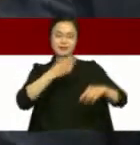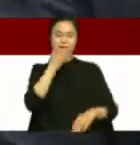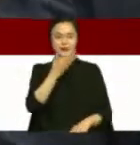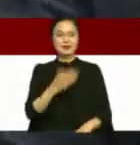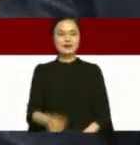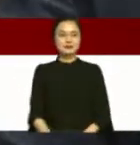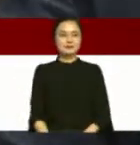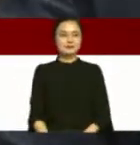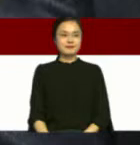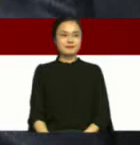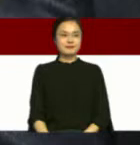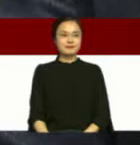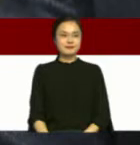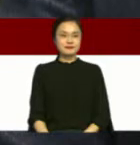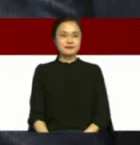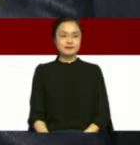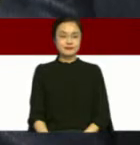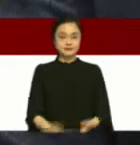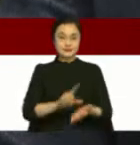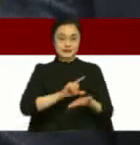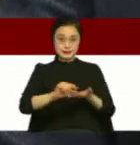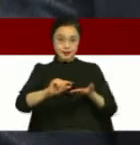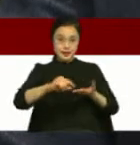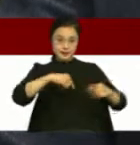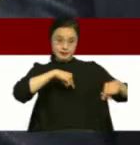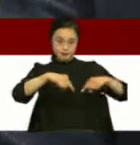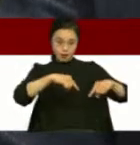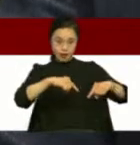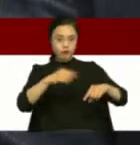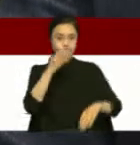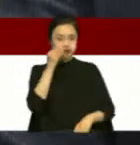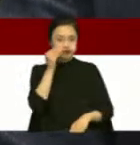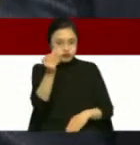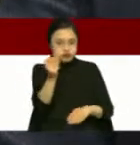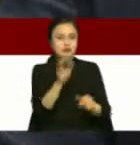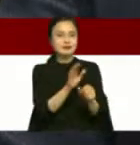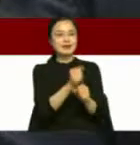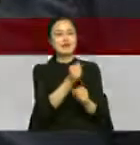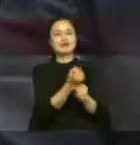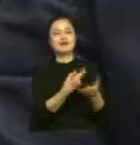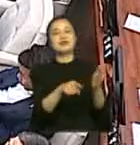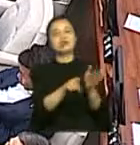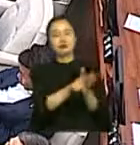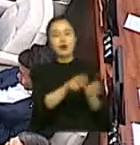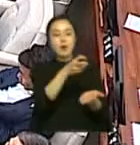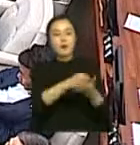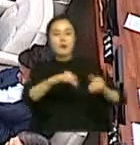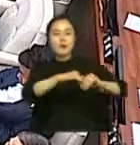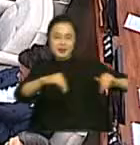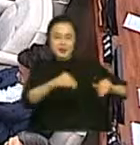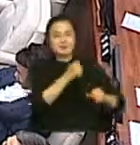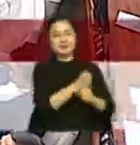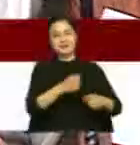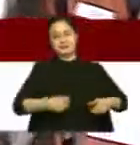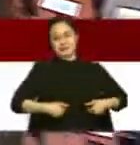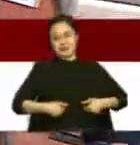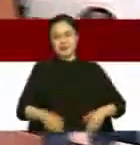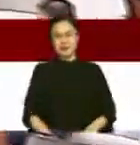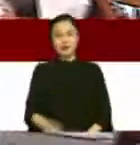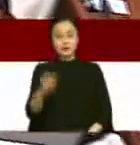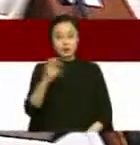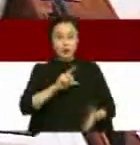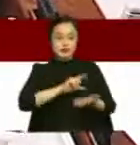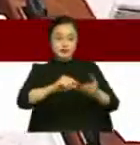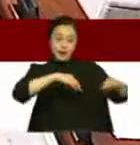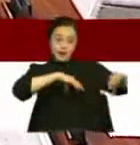되는 지방의회 자체를 똑똑하게 만들기 위한 제도적 장치가 만들어져야 되는 게 당연한 얘기. 반면 지방의회 위상 강화를